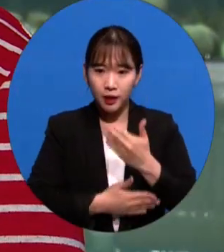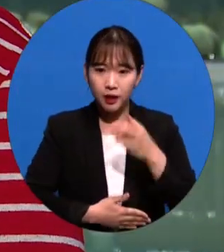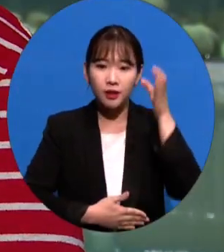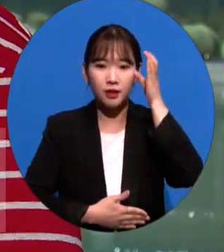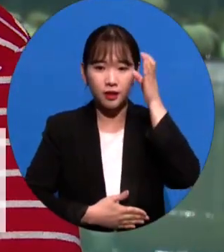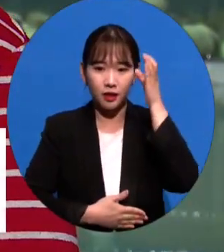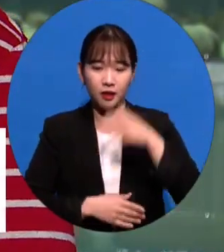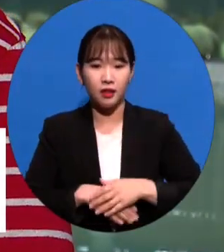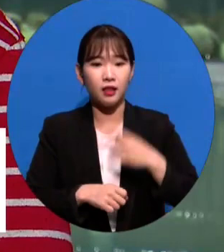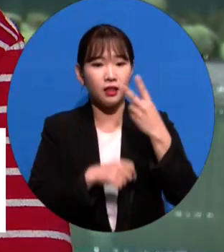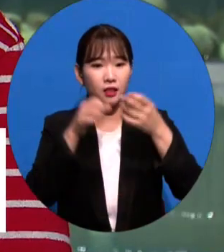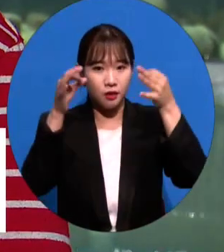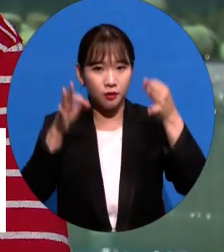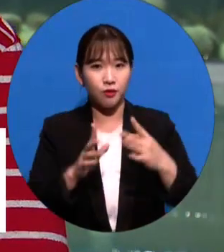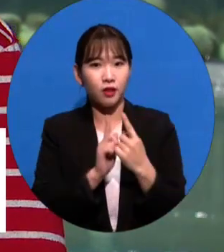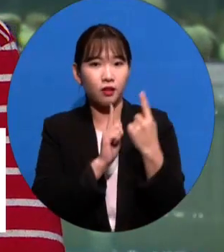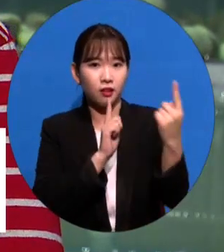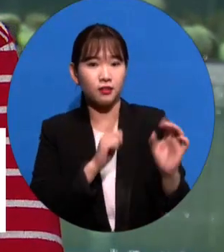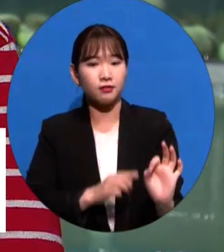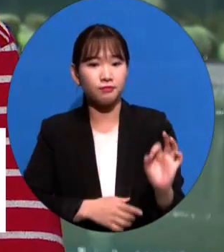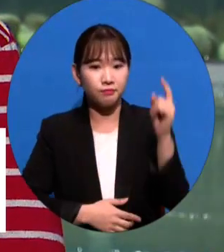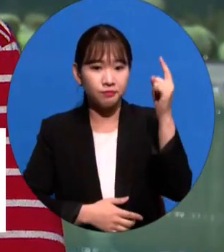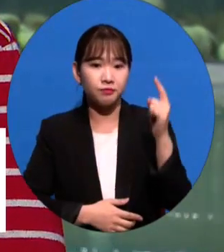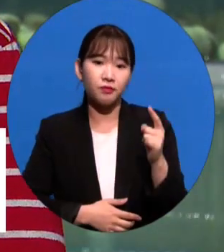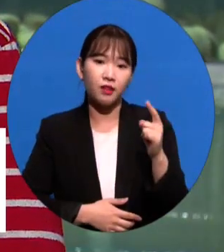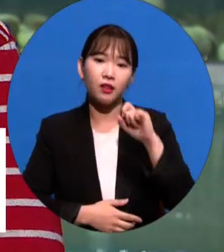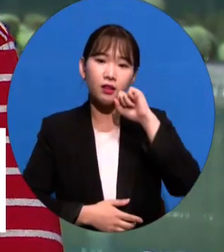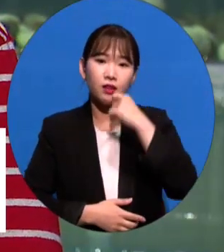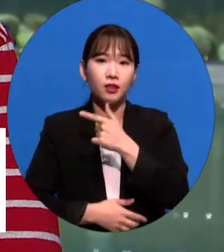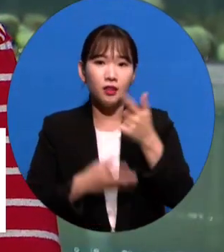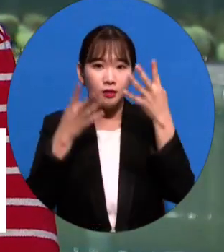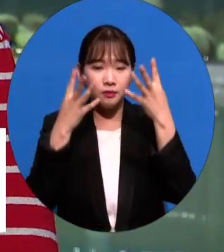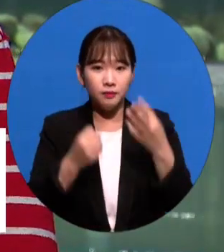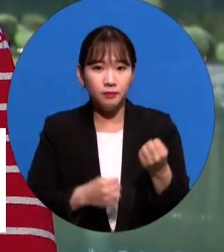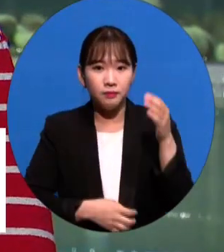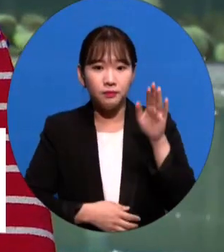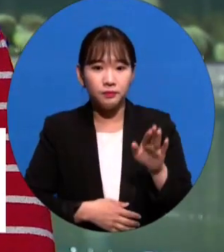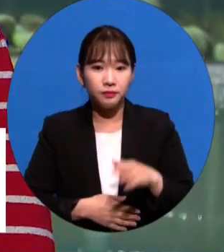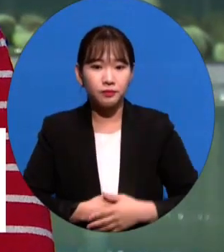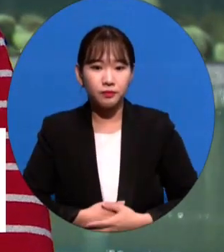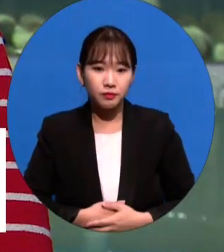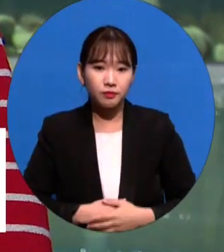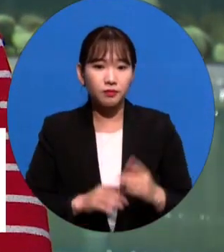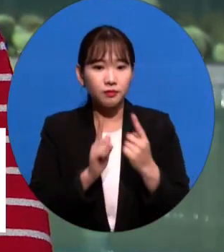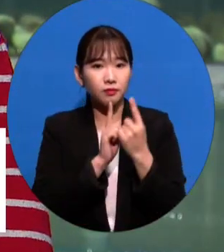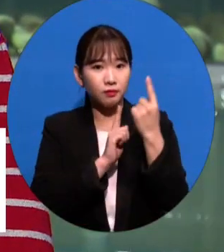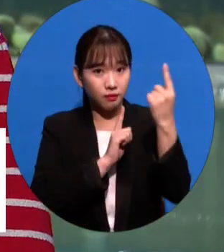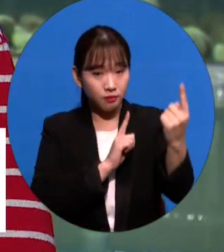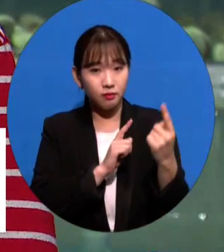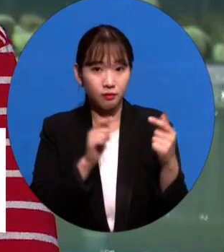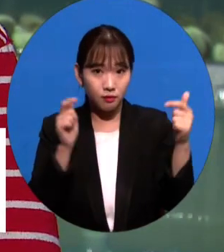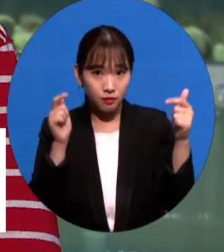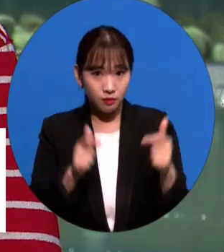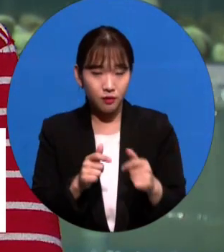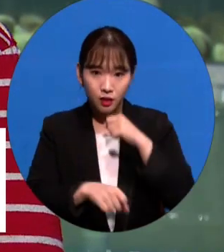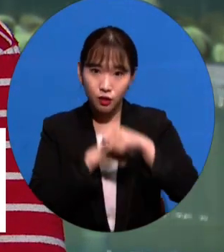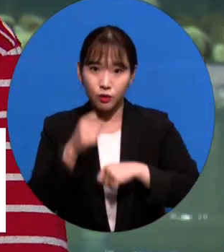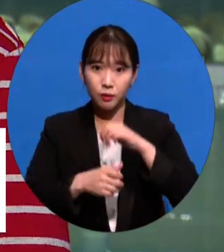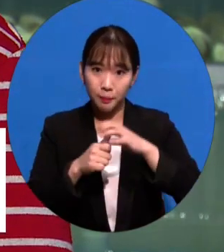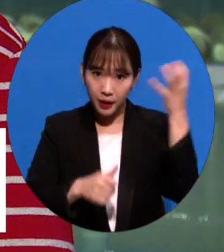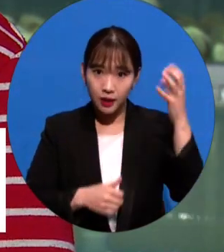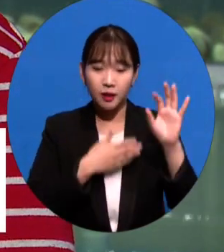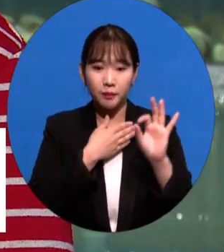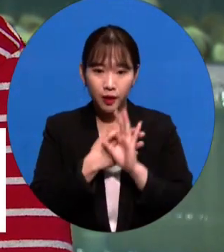한 2년 동안 이 거리두기 있어가지고 어려운 점이 너무 많았는데 이제 앞으로 이 거리두기